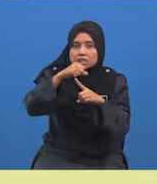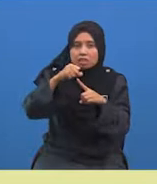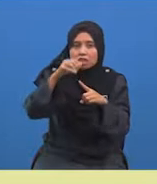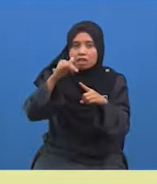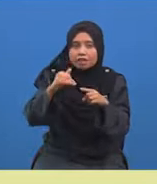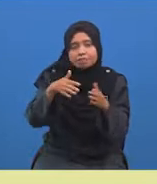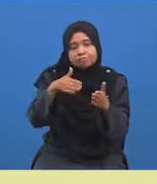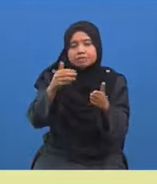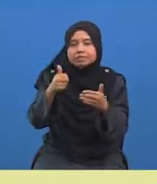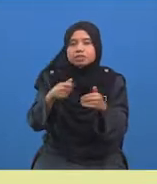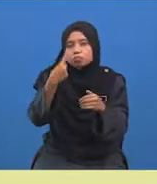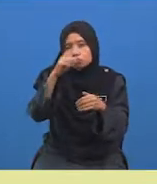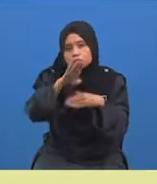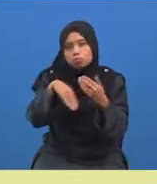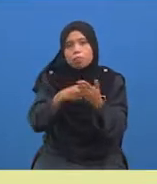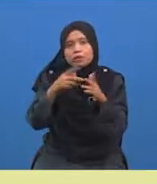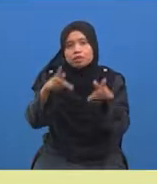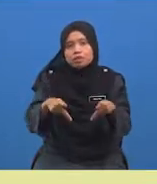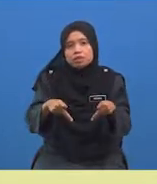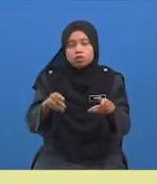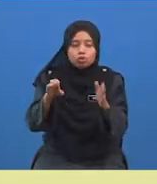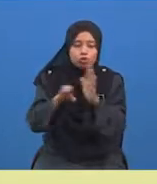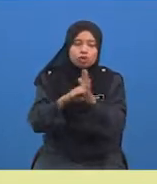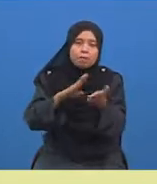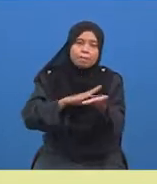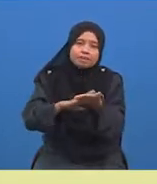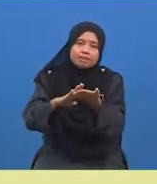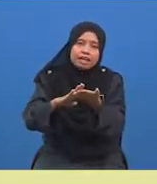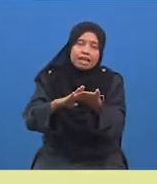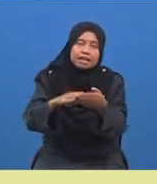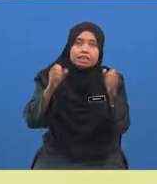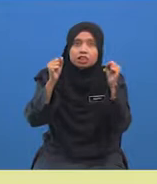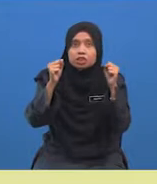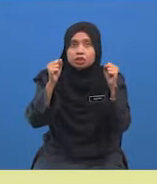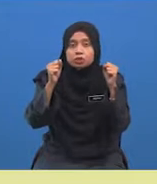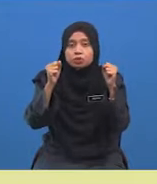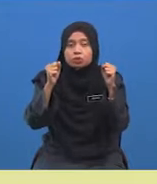mereka. Contohnya, tempat kerja yang bersih, berhawa dingin